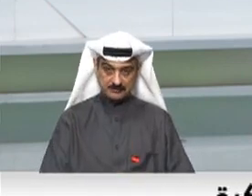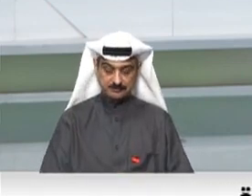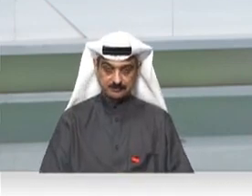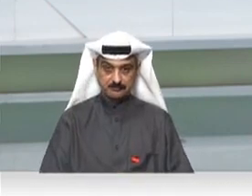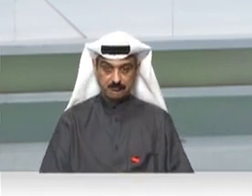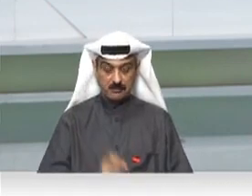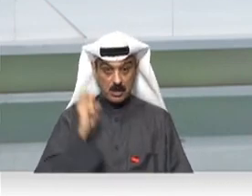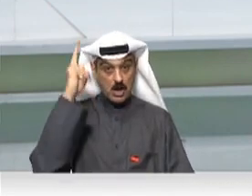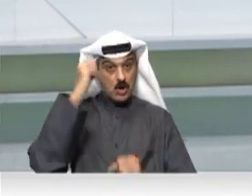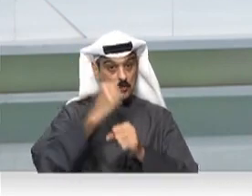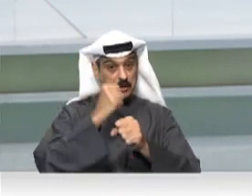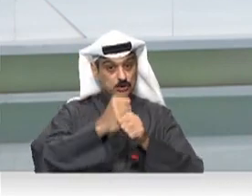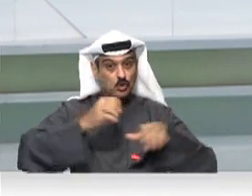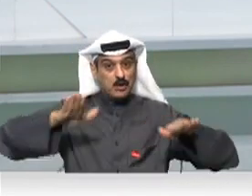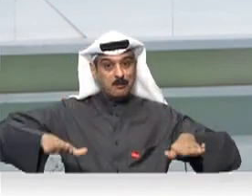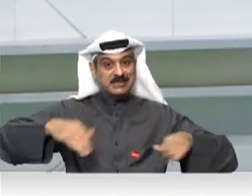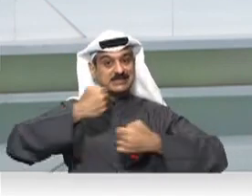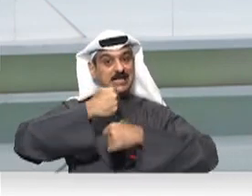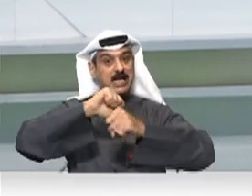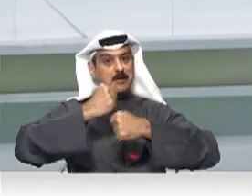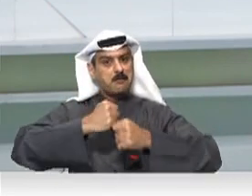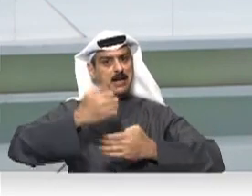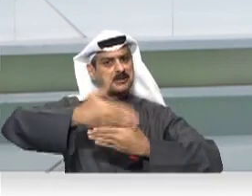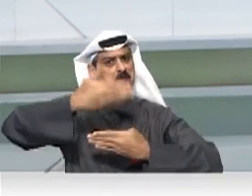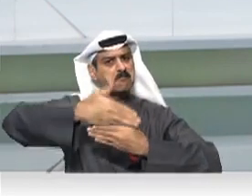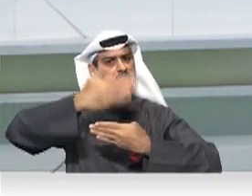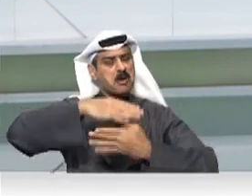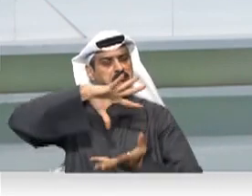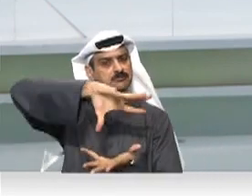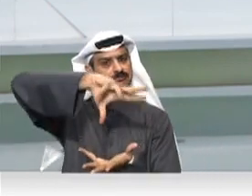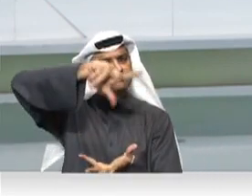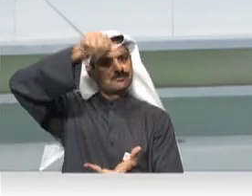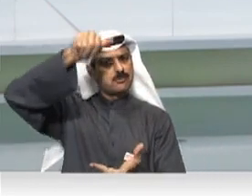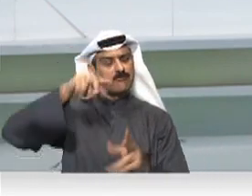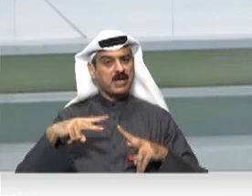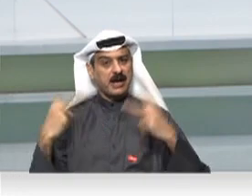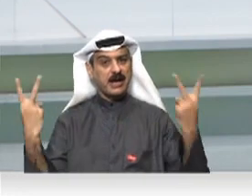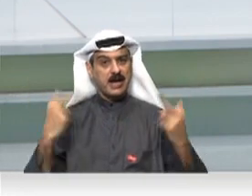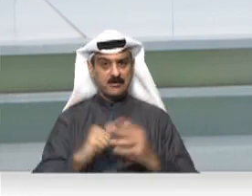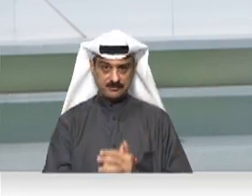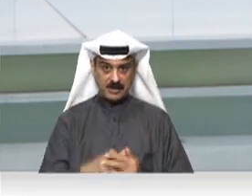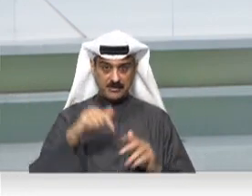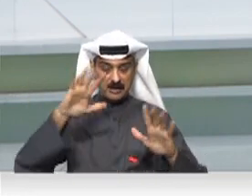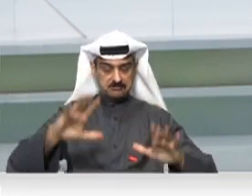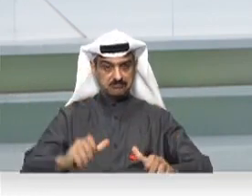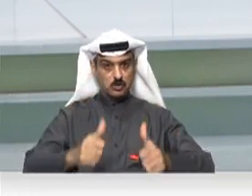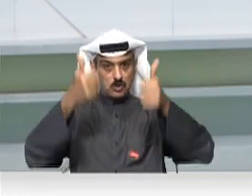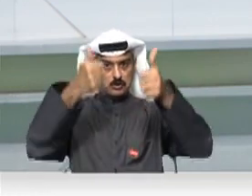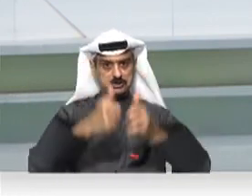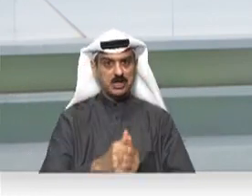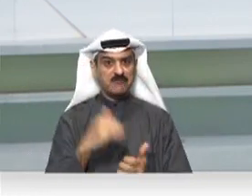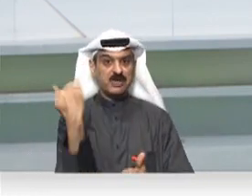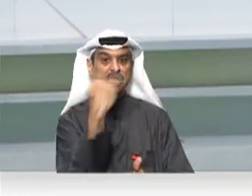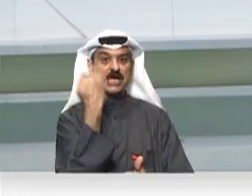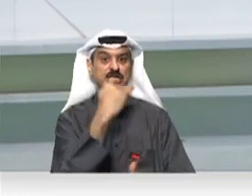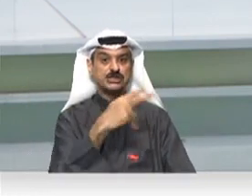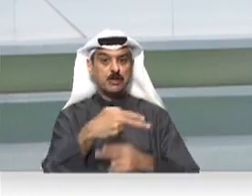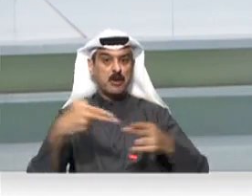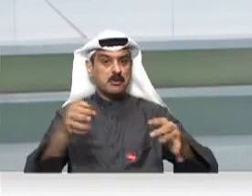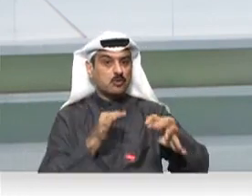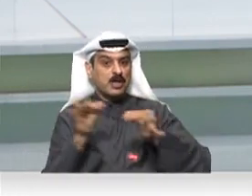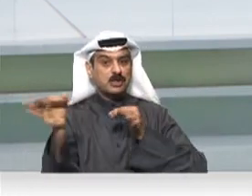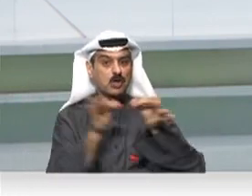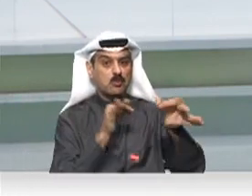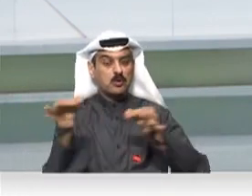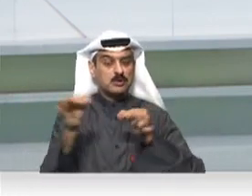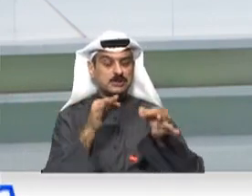مبنى المجلس البلدي صرح معماري فريد من نوعه، تم تشييده وإنجازه من خلال كوادر وطنية والمهندسين